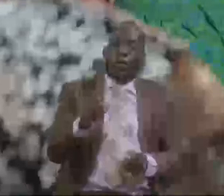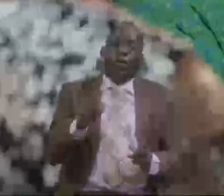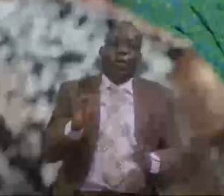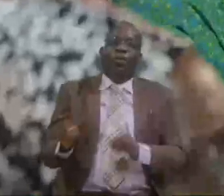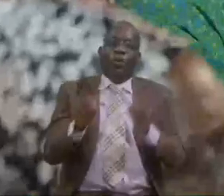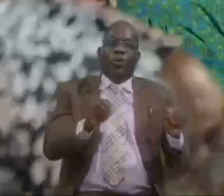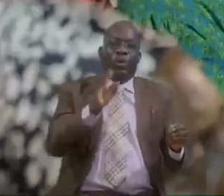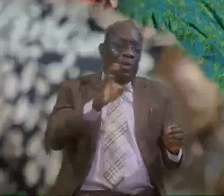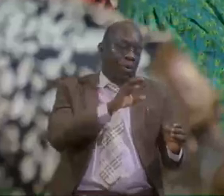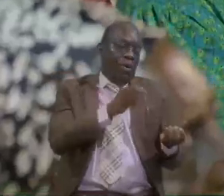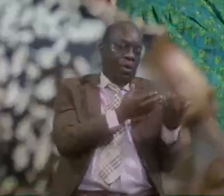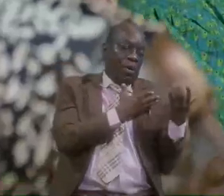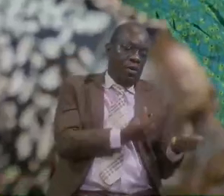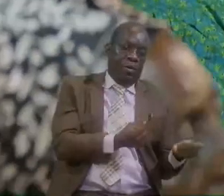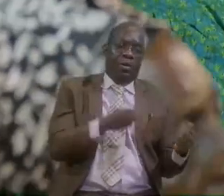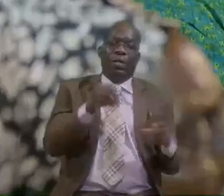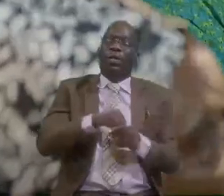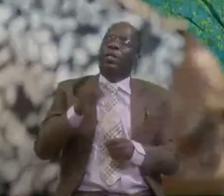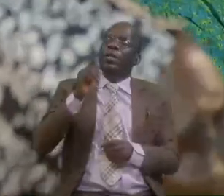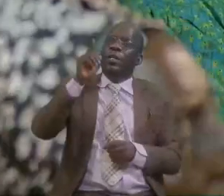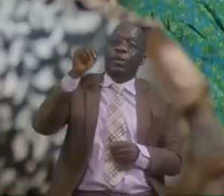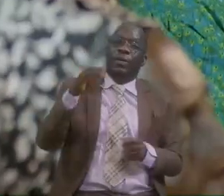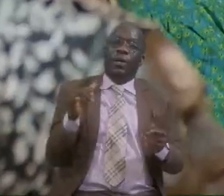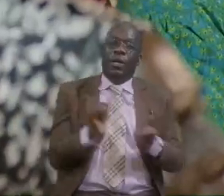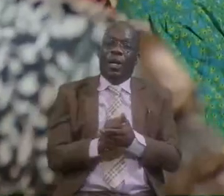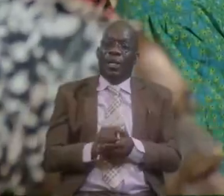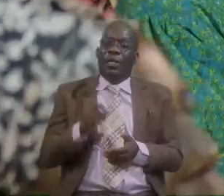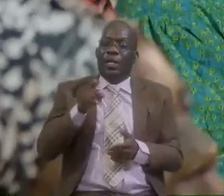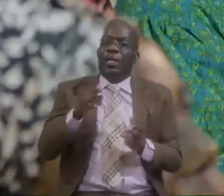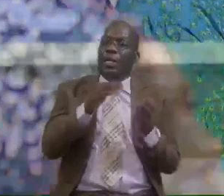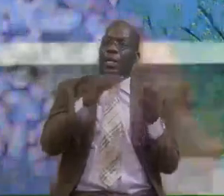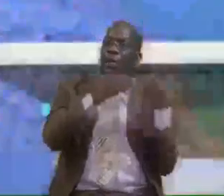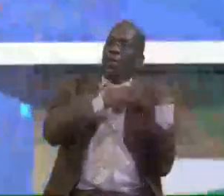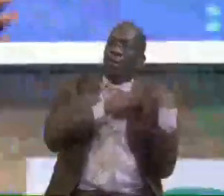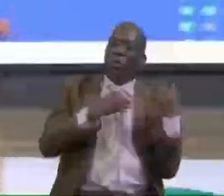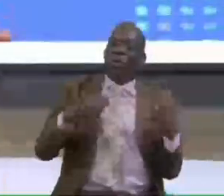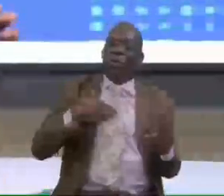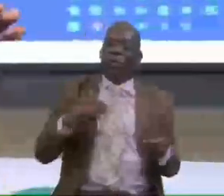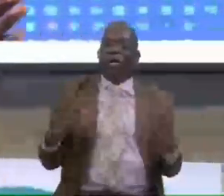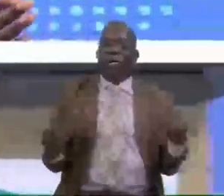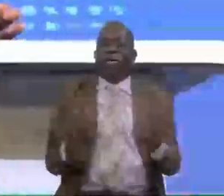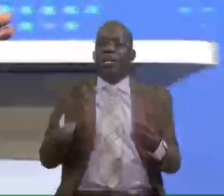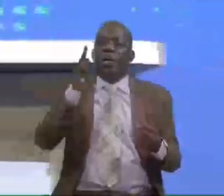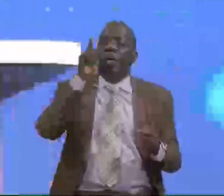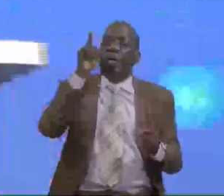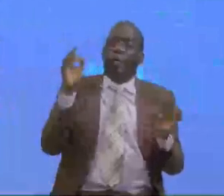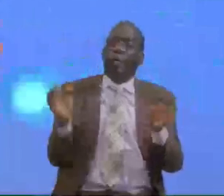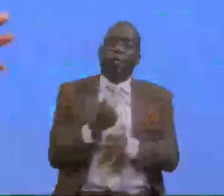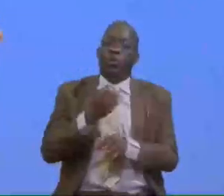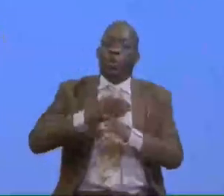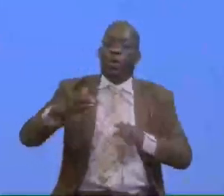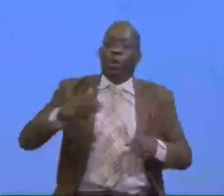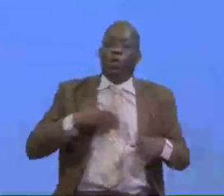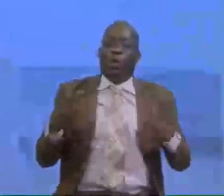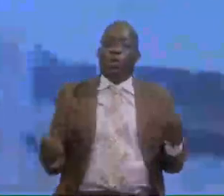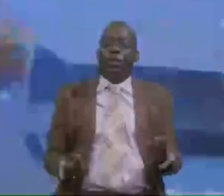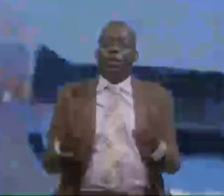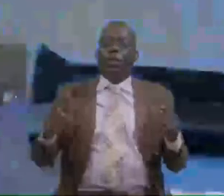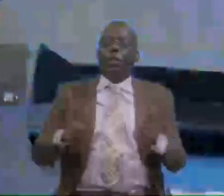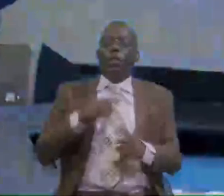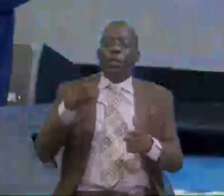confiance en lui. Il a porté tes péchés, il a ôté mes péchés. Alors, toutes